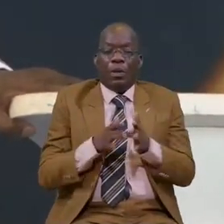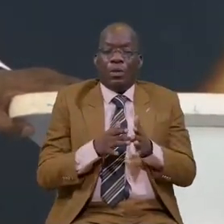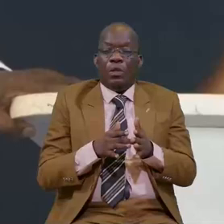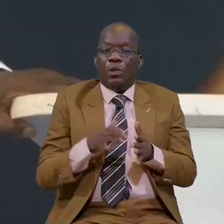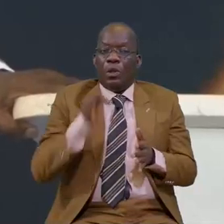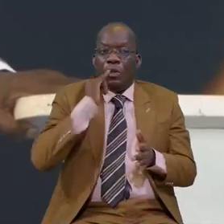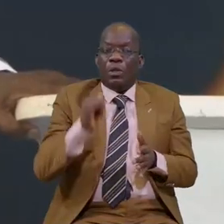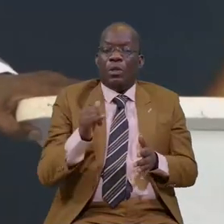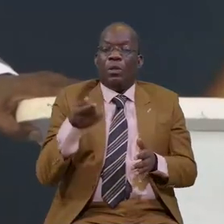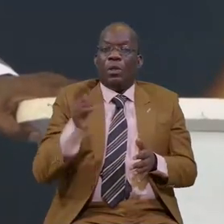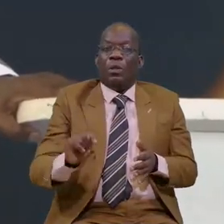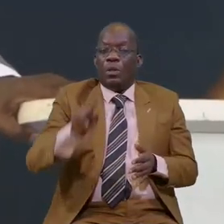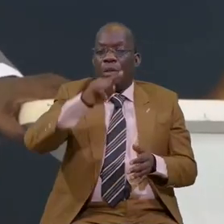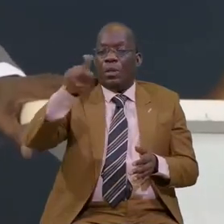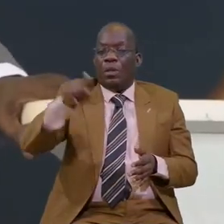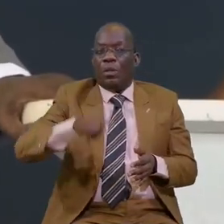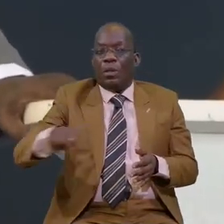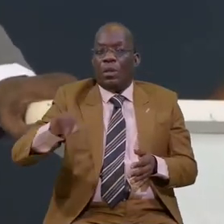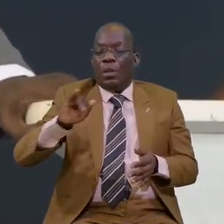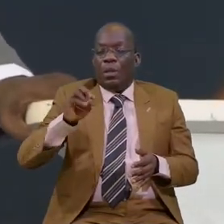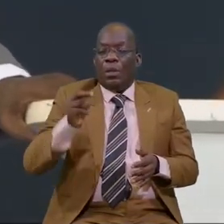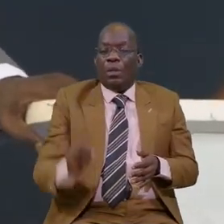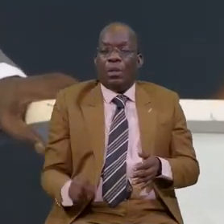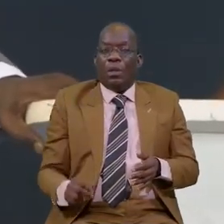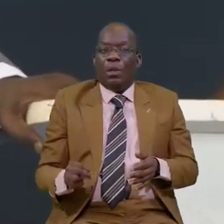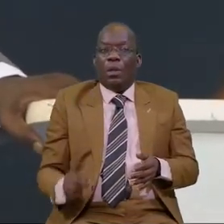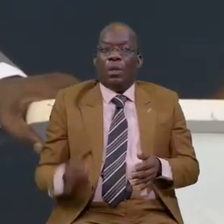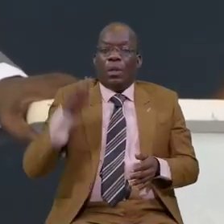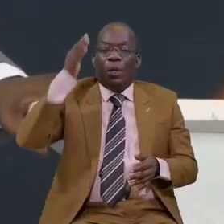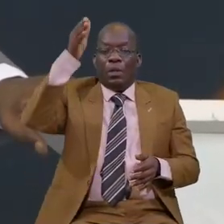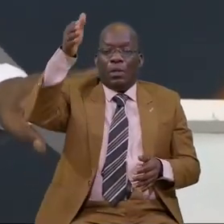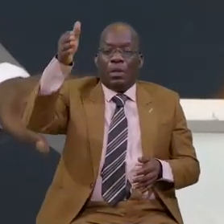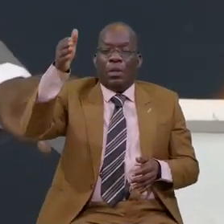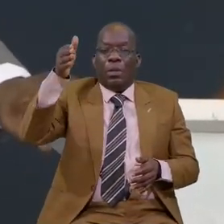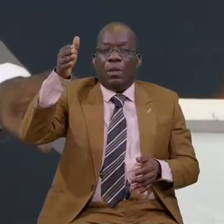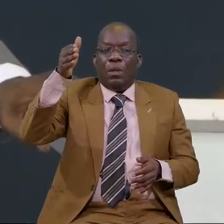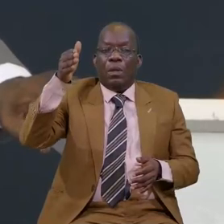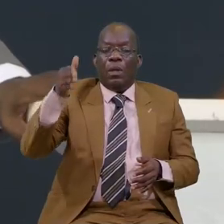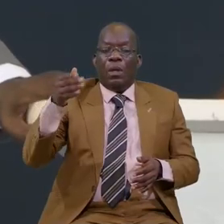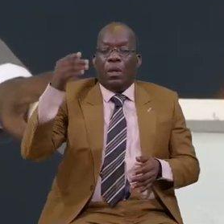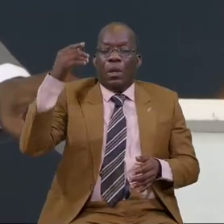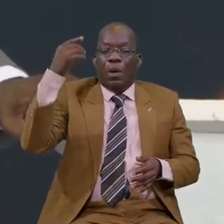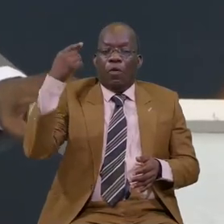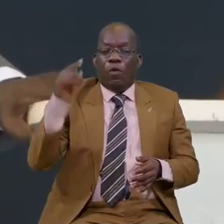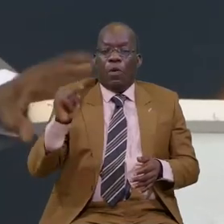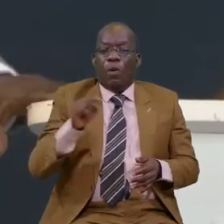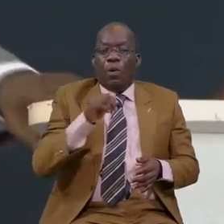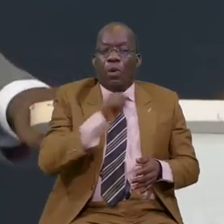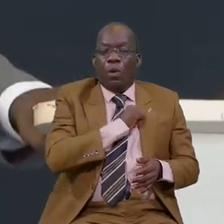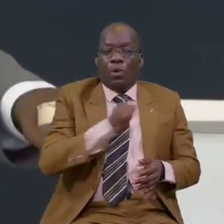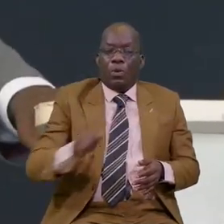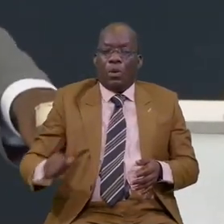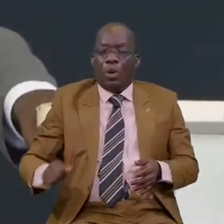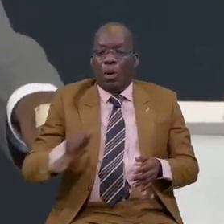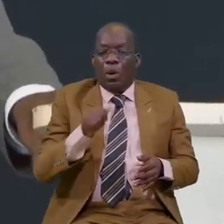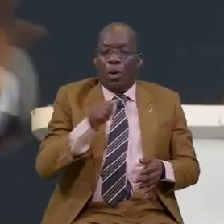et ravivant l'âme à la sérénité spirituelle. Troisièmement, Jésus, le roi destiné